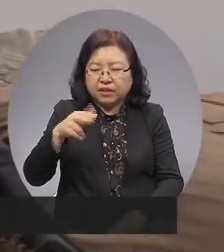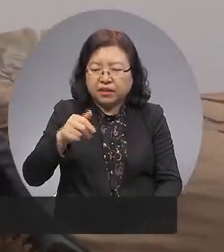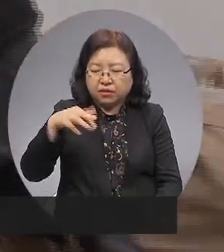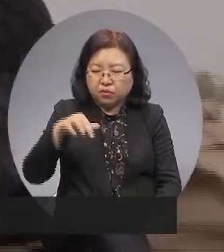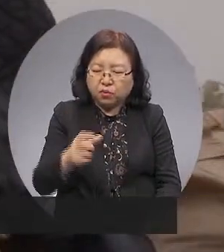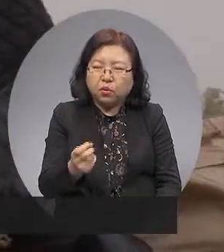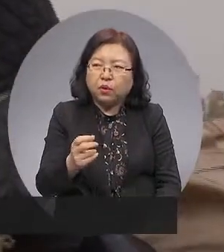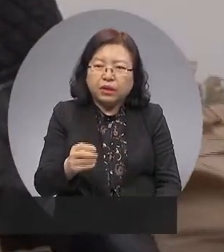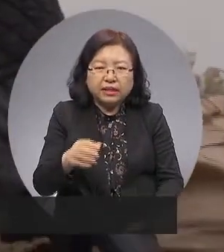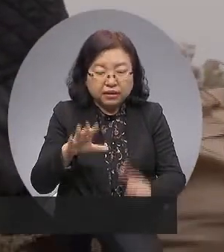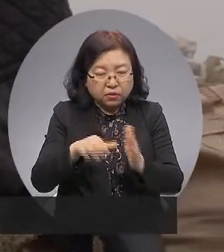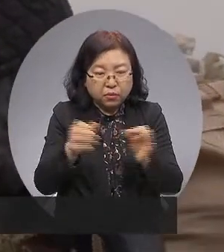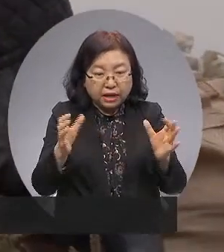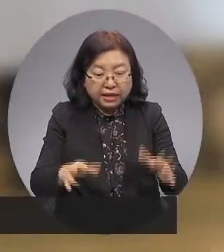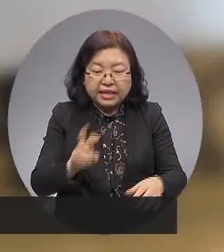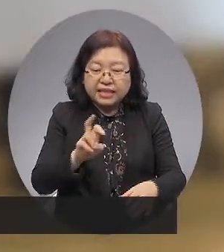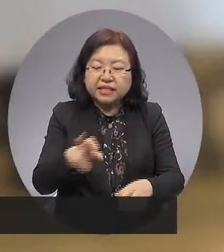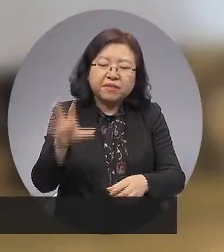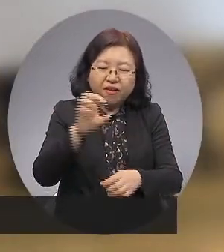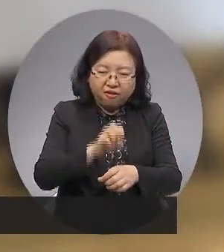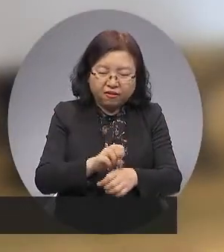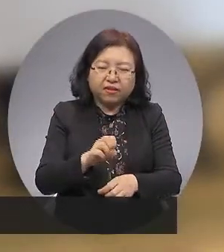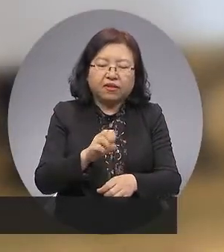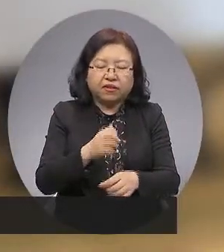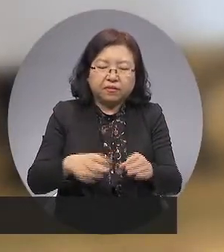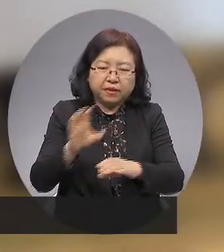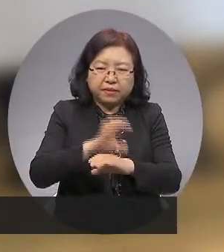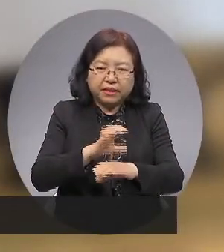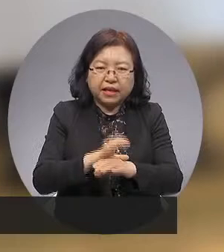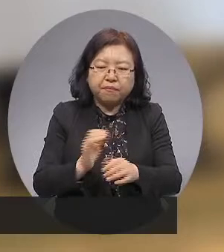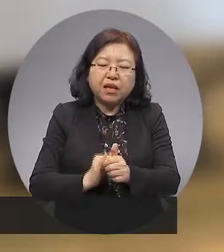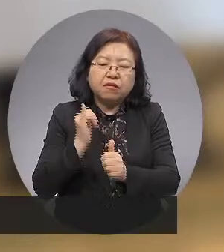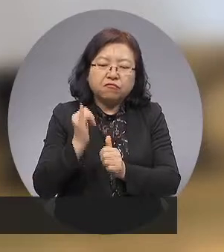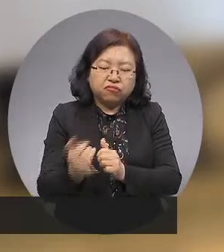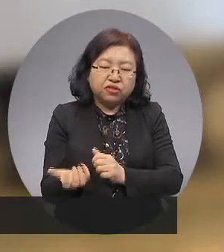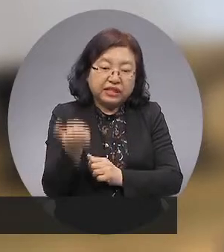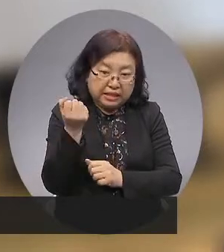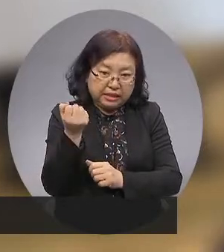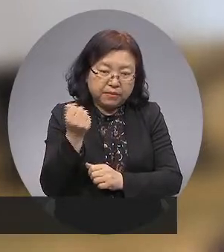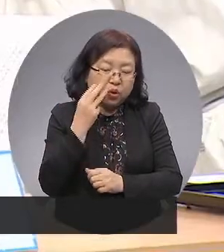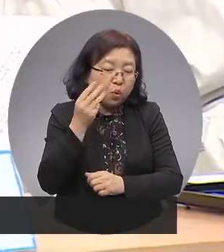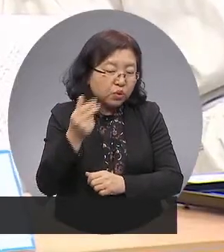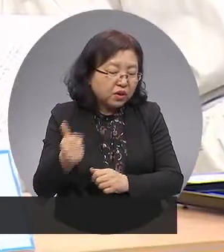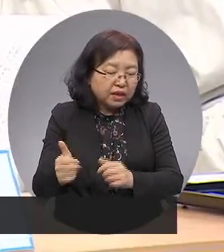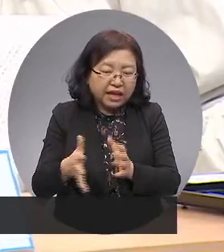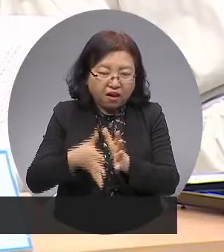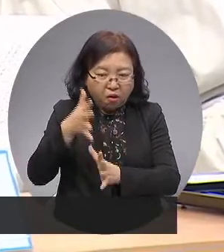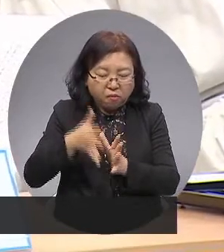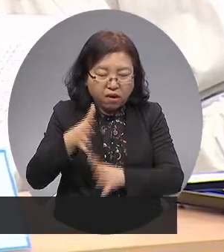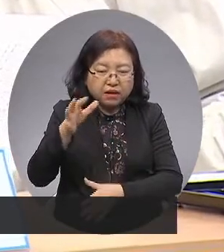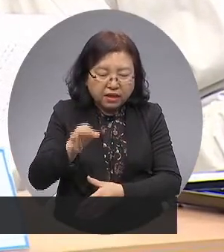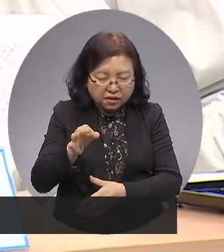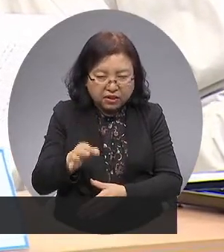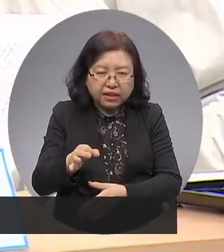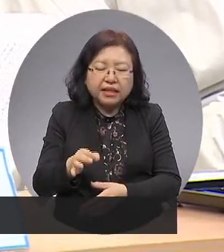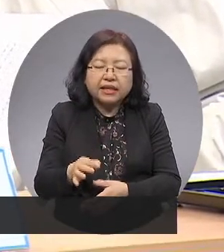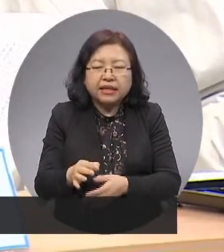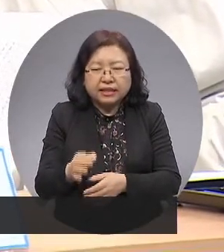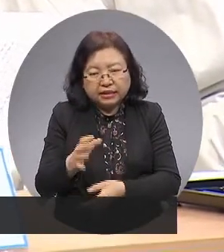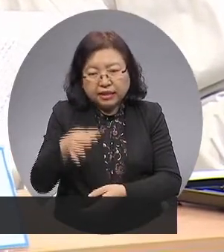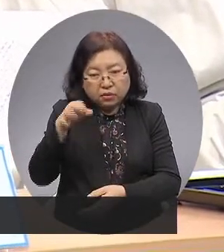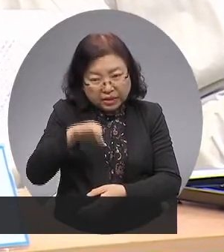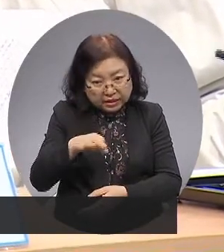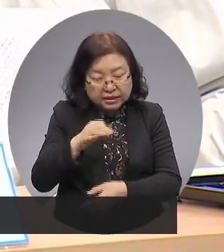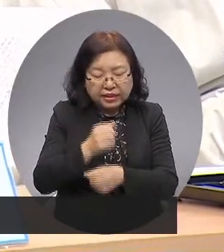사이 12억 1천만 원이 뛰었습니다. 배우자 소유인 옥천읍 건물 가액이 공시지가 상승 등으로